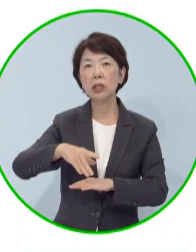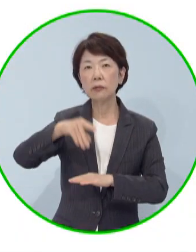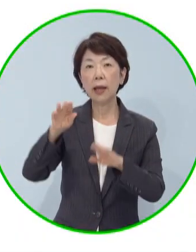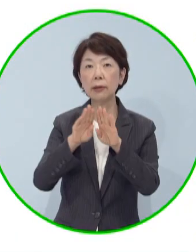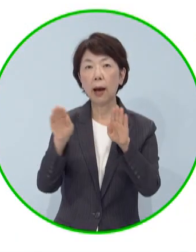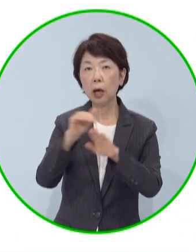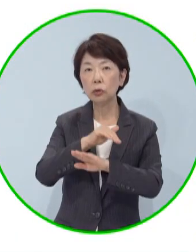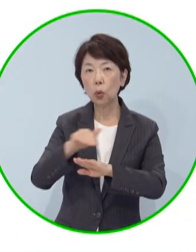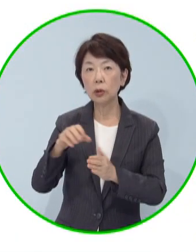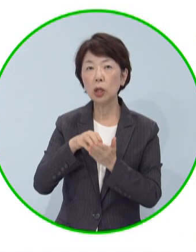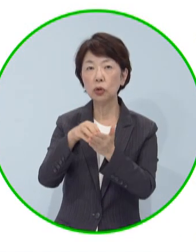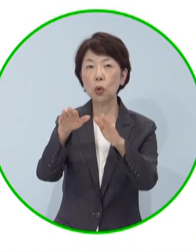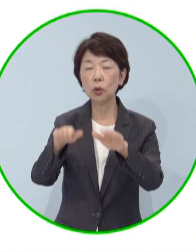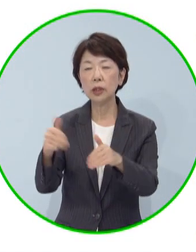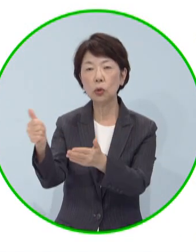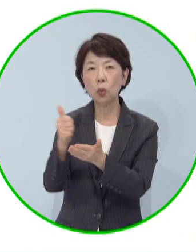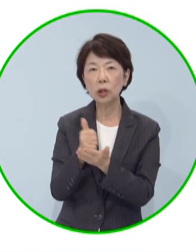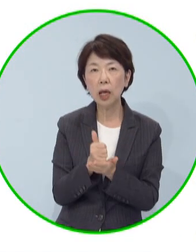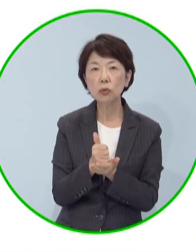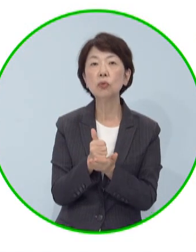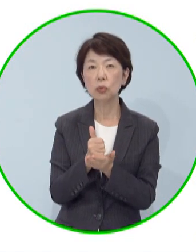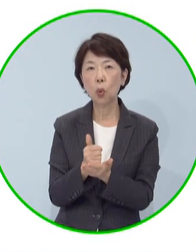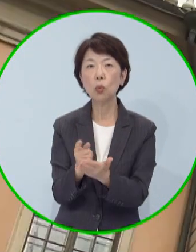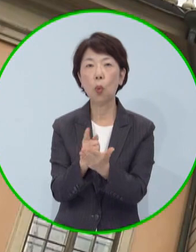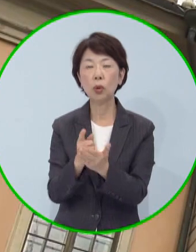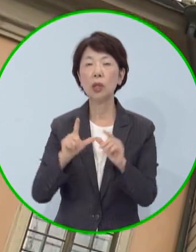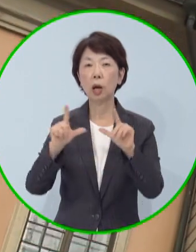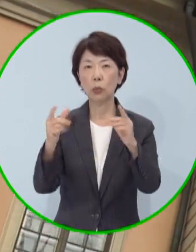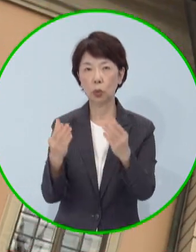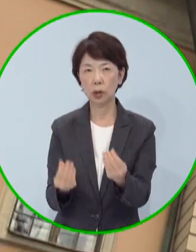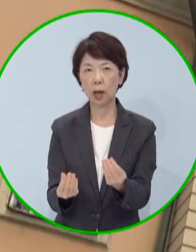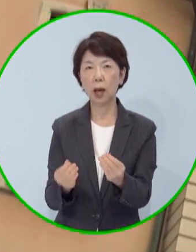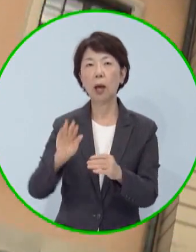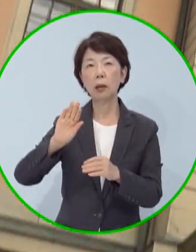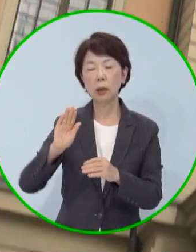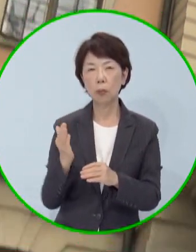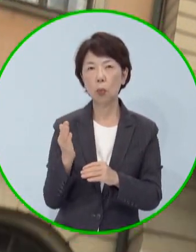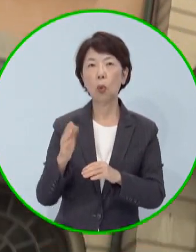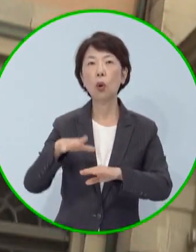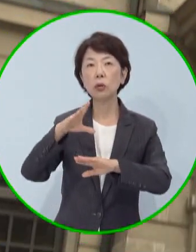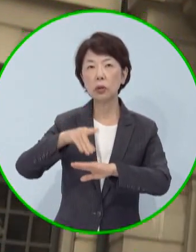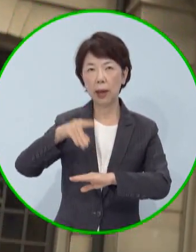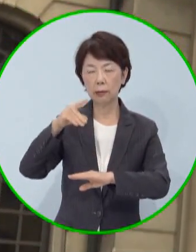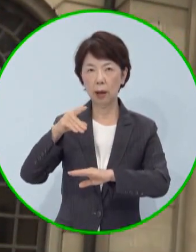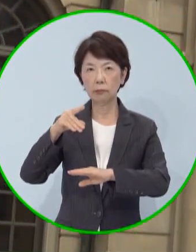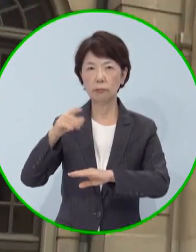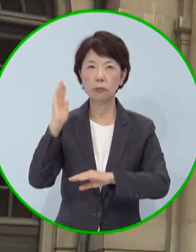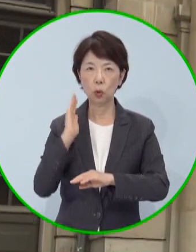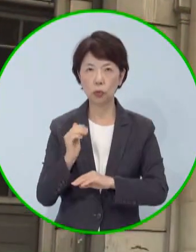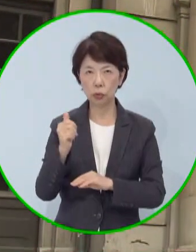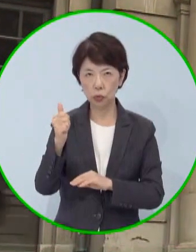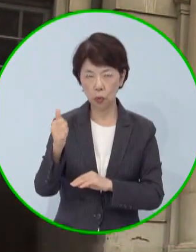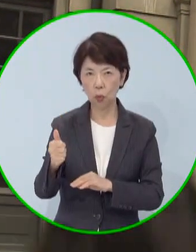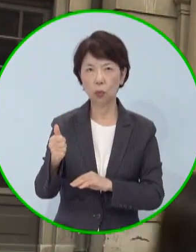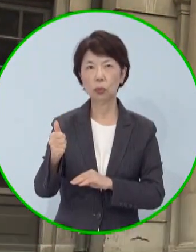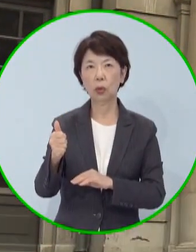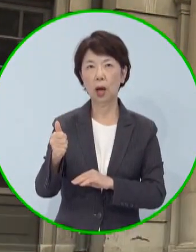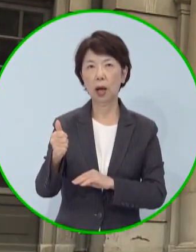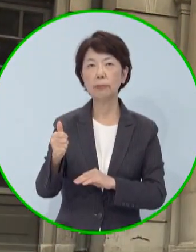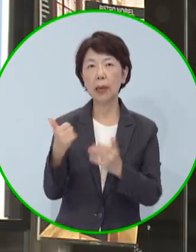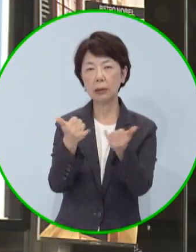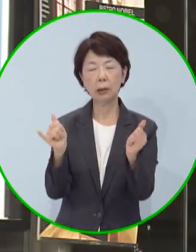行われる授賞式に招待する方針を打ち出していましたしかしスウェーデンのクリステッション首相や